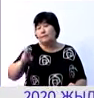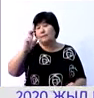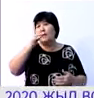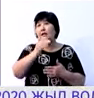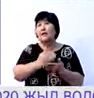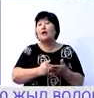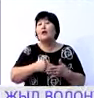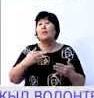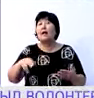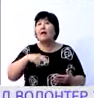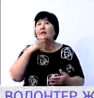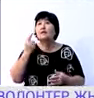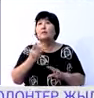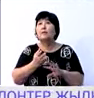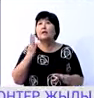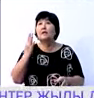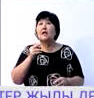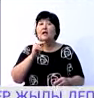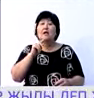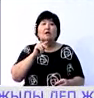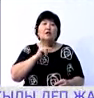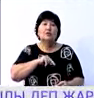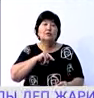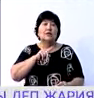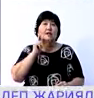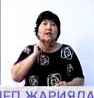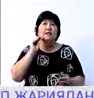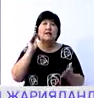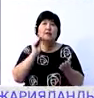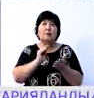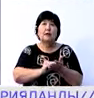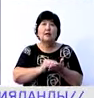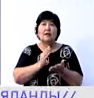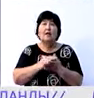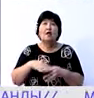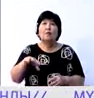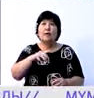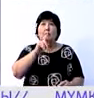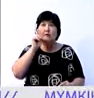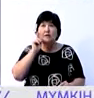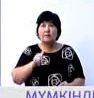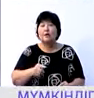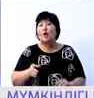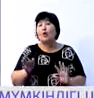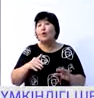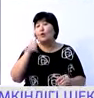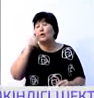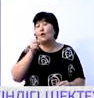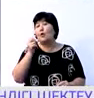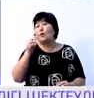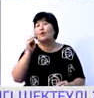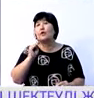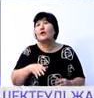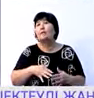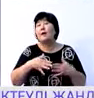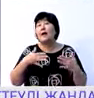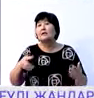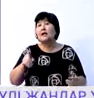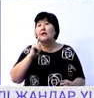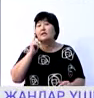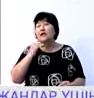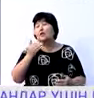бағдарламаларға басымдықтарын бірінші кезекте жұмыс жастарды тарту болып белгіленген бәріміз білеміз. Өткен жылы 12 мыңнан аса жас